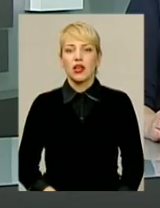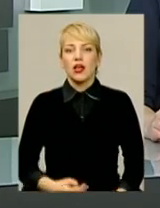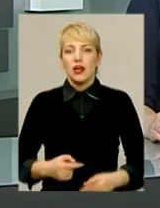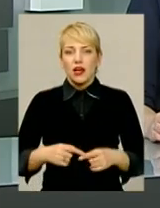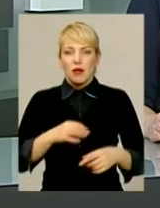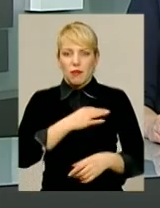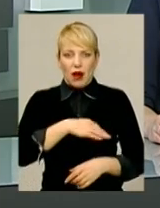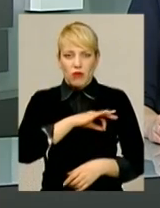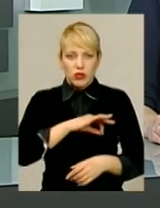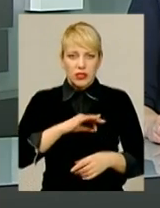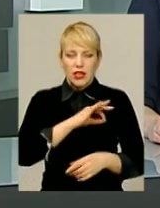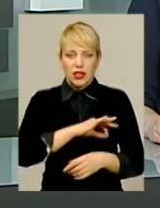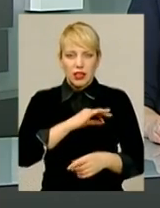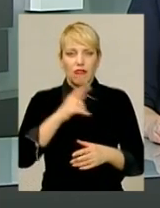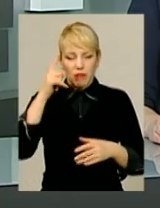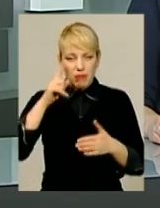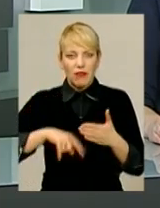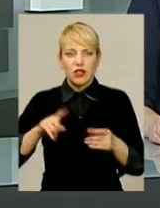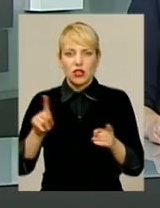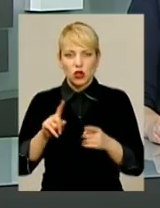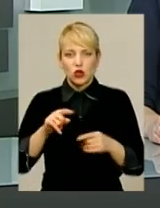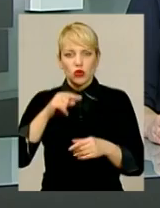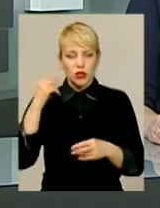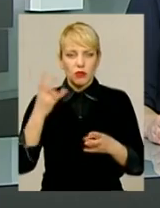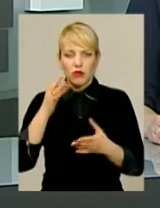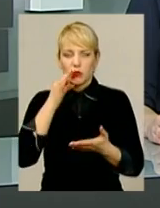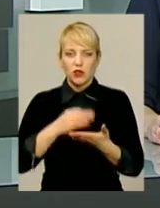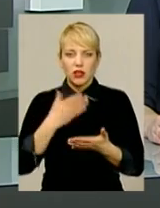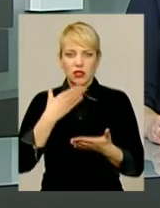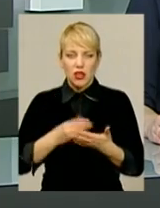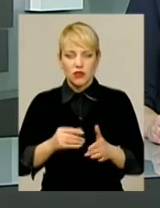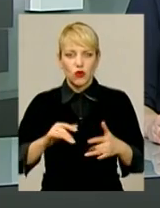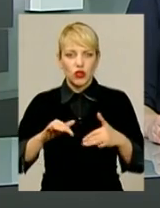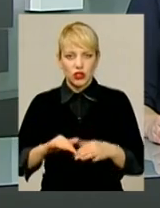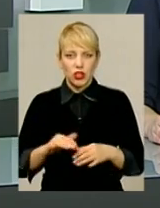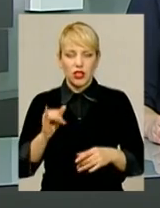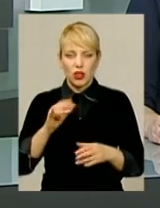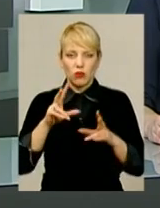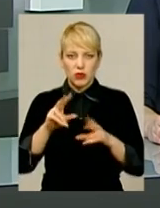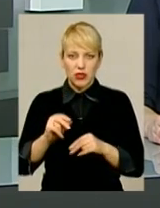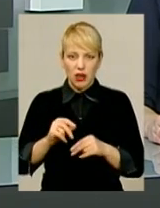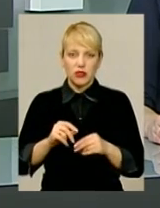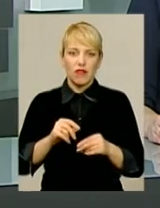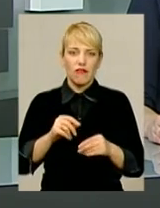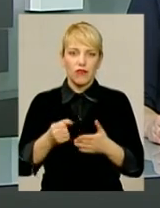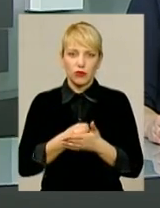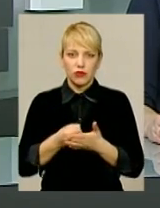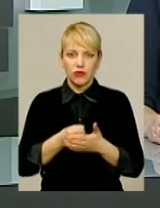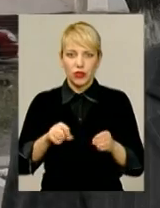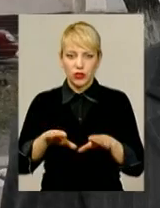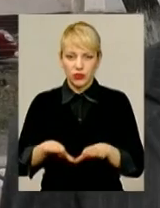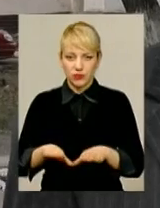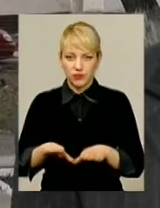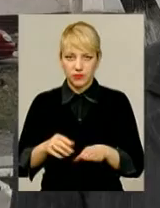Правозахисники впевнені, російський агресор має відповідати за свої дії. А тому обіцяють добиватися виконання таких судових